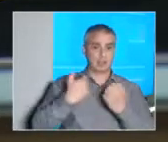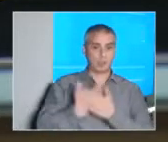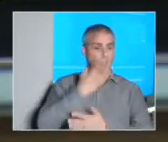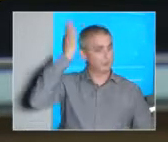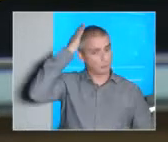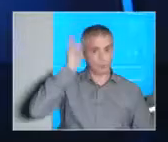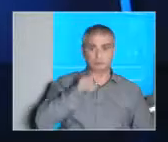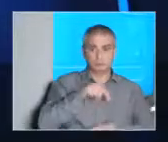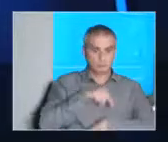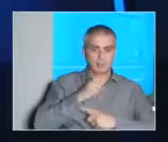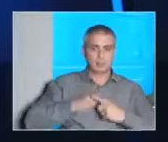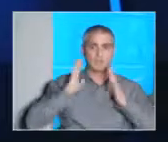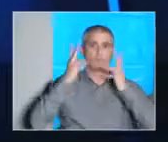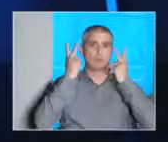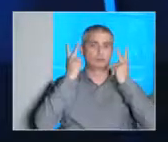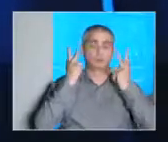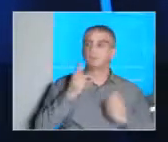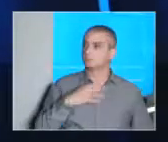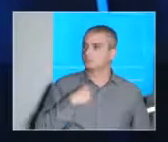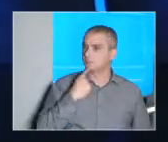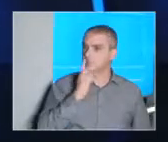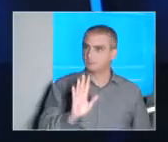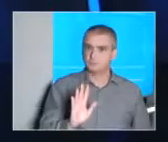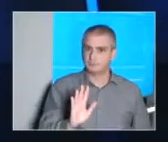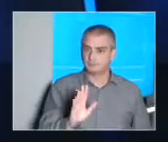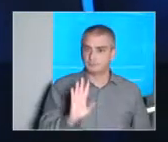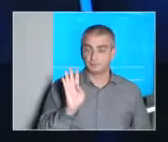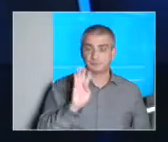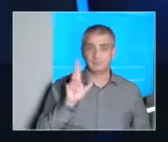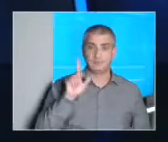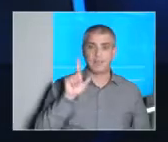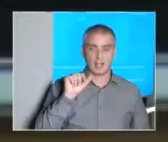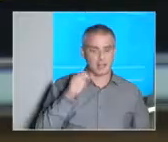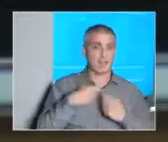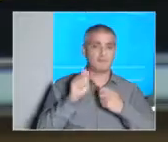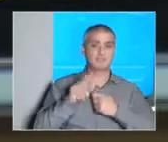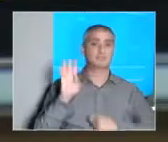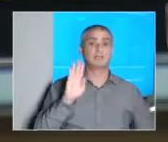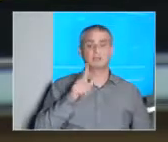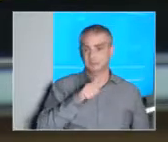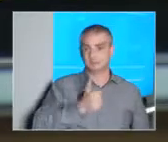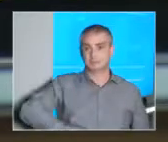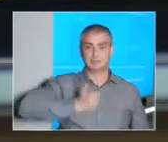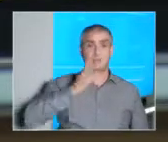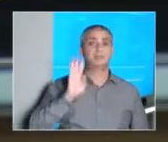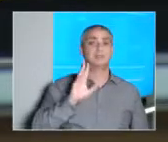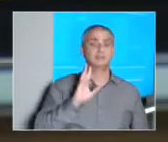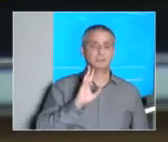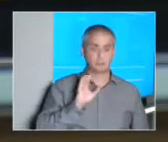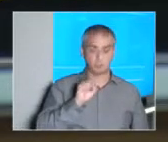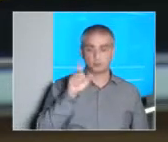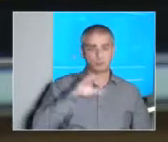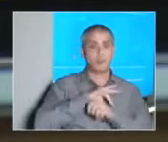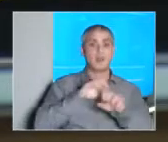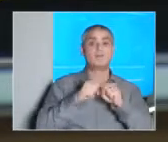לתפקיד בטיימינג כל כך משמעותי? אני אגיד לך כך, בצלאל, חבר כנסת בצלאל סמוטריץ', השר בצלאל סמוטריץ', מלווה